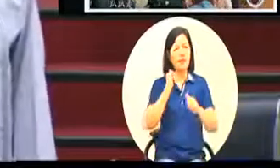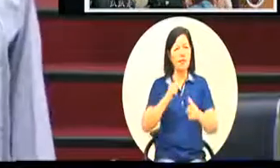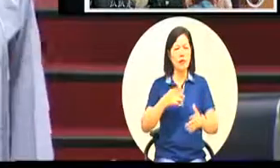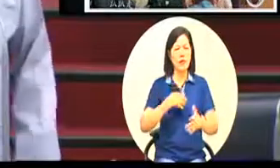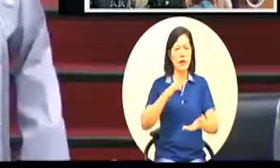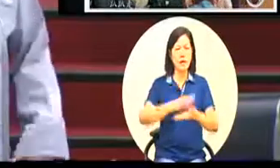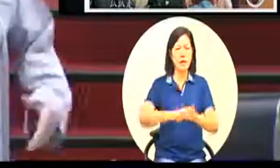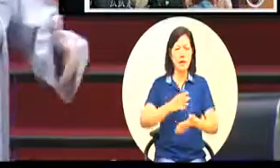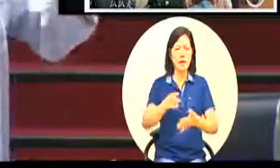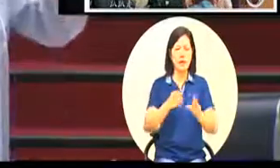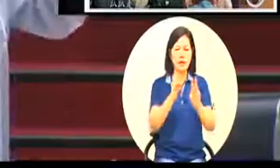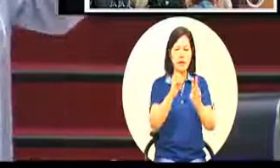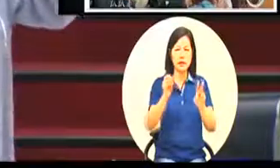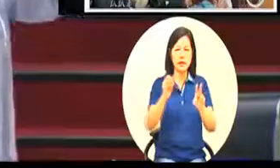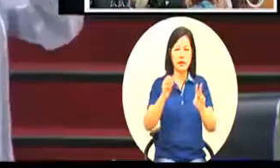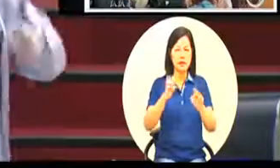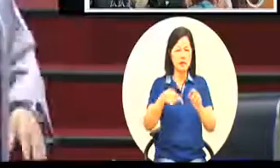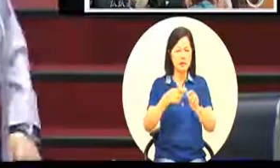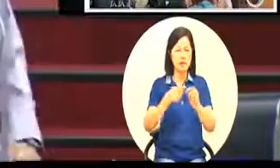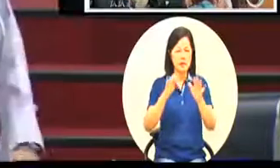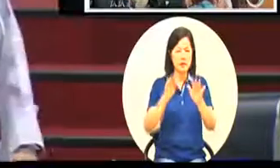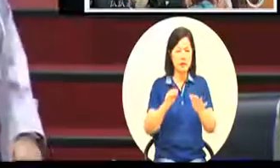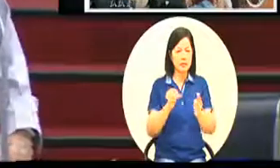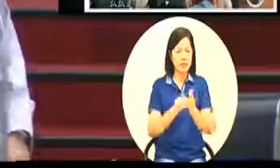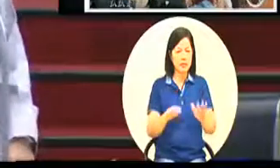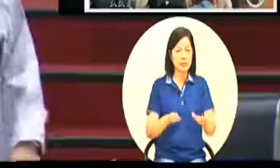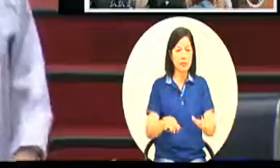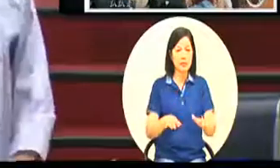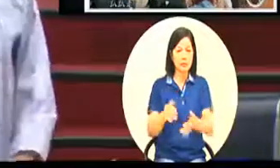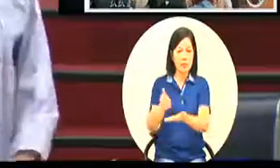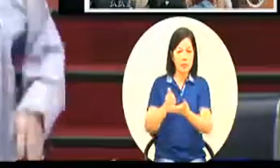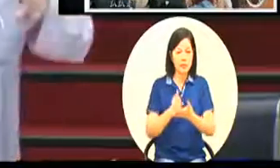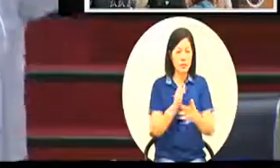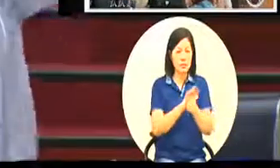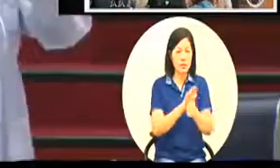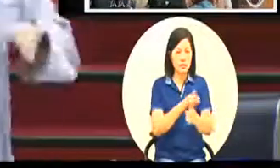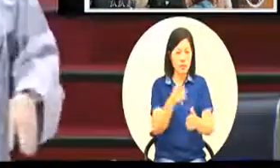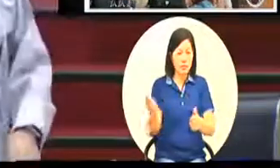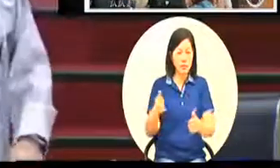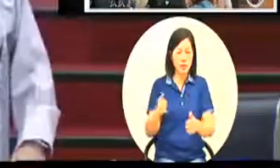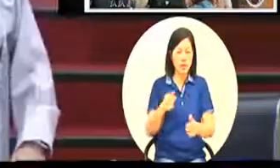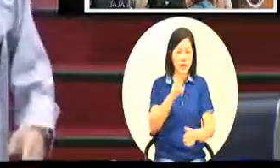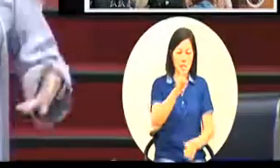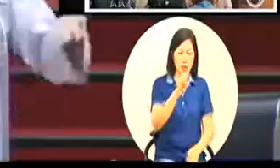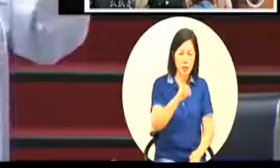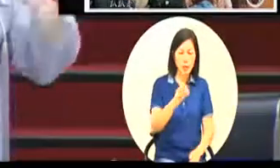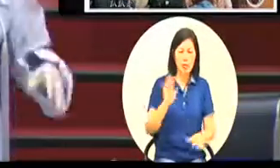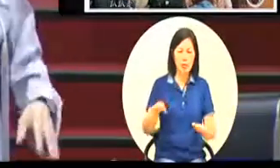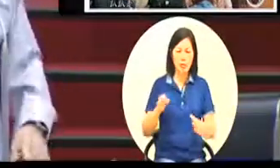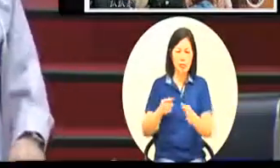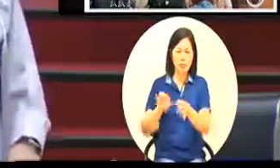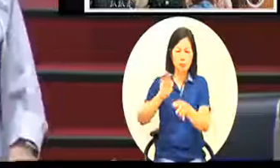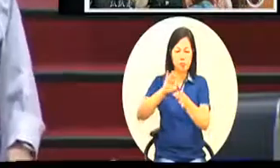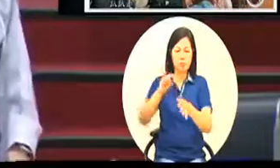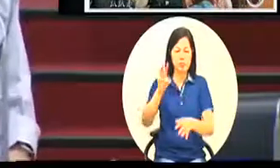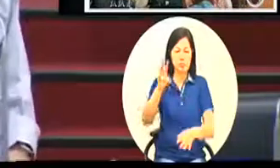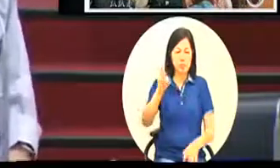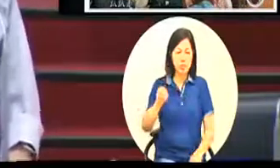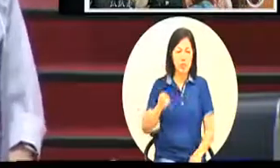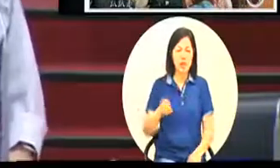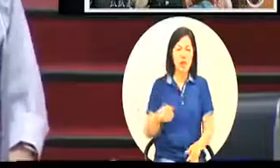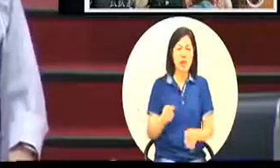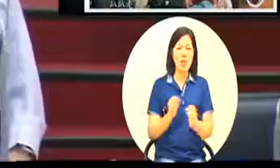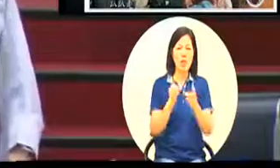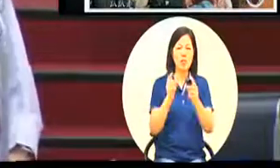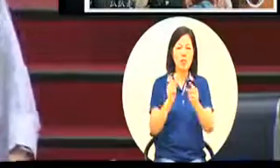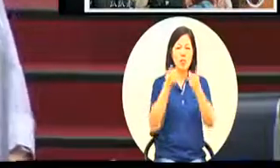啊啦。现在我们请助理两万块左右啦，进来三万块啦，物资波动嘛，物件愈